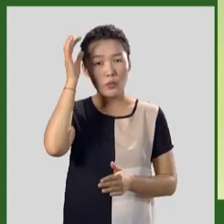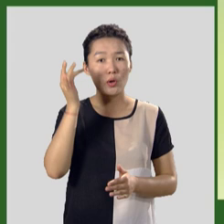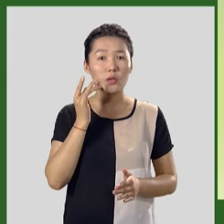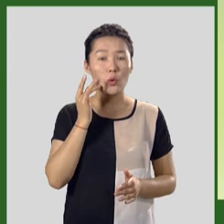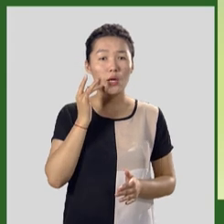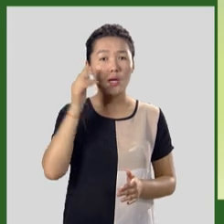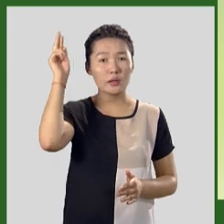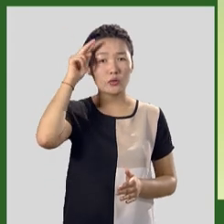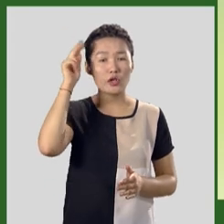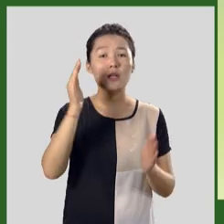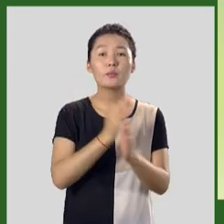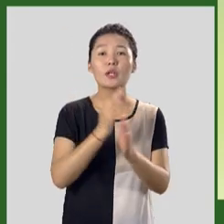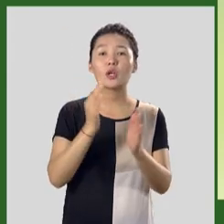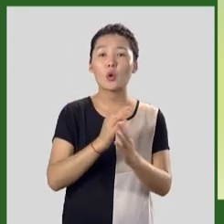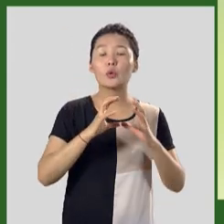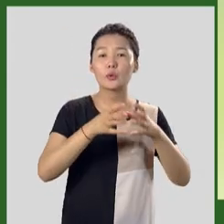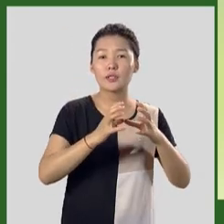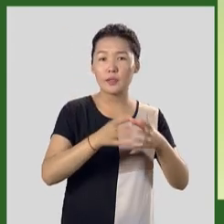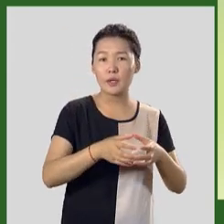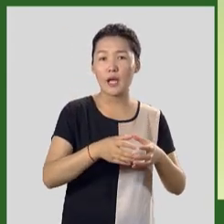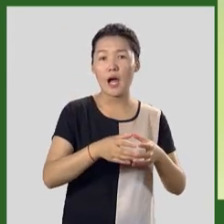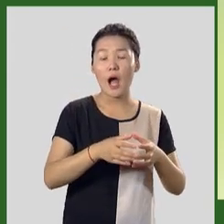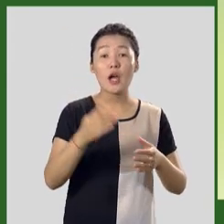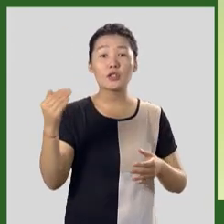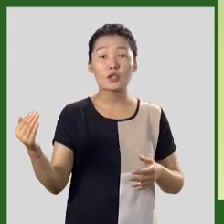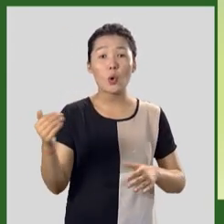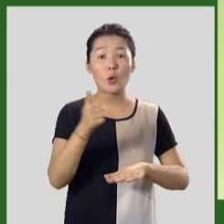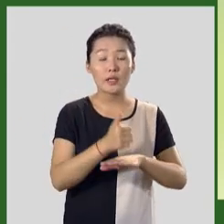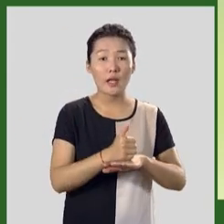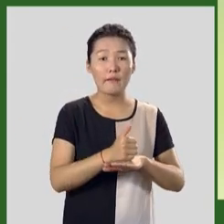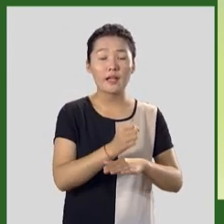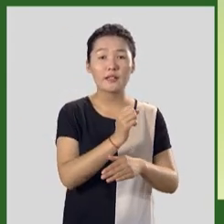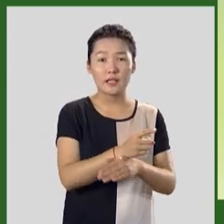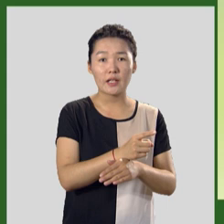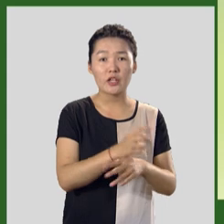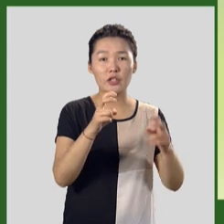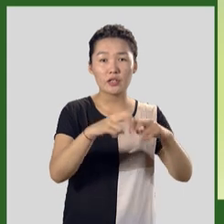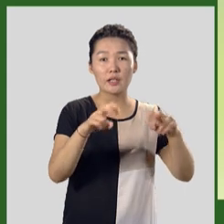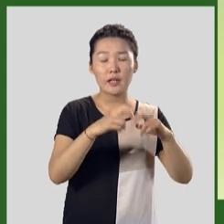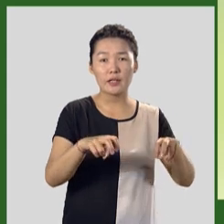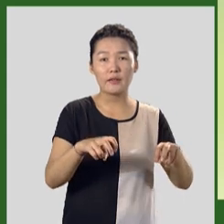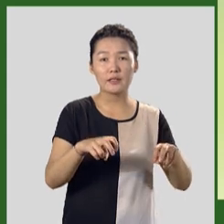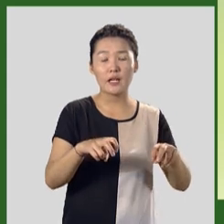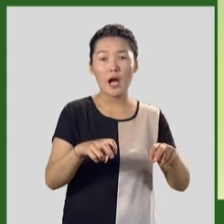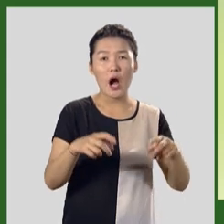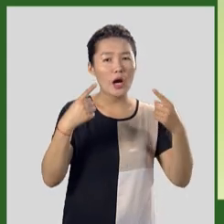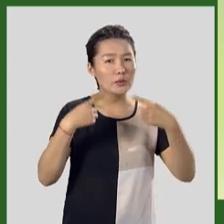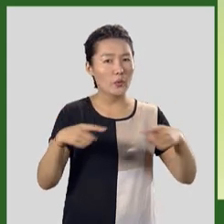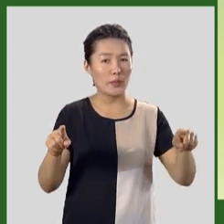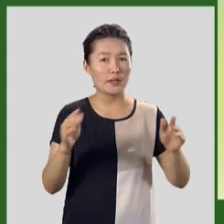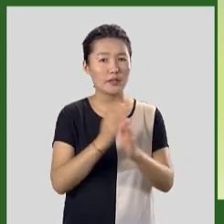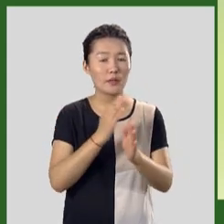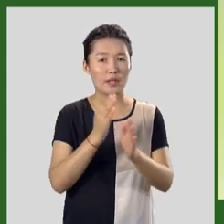природу Земли. Ее основная задача – исследовать особенности природы,